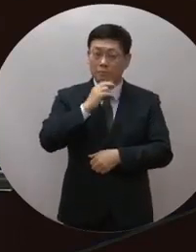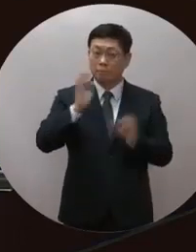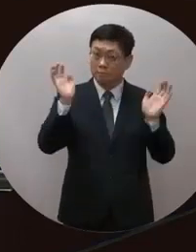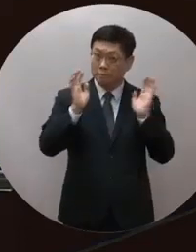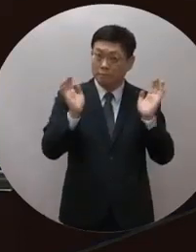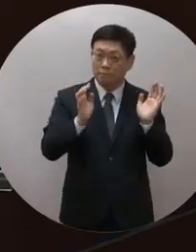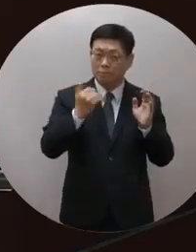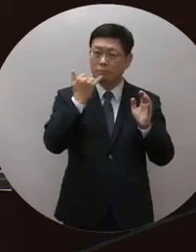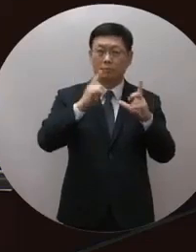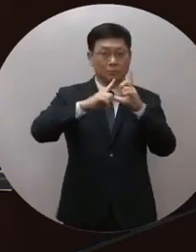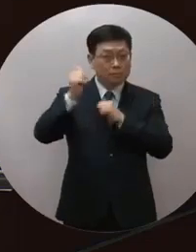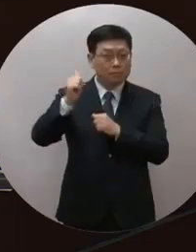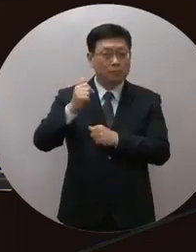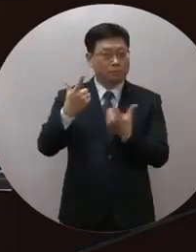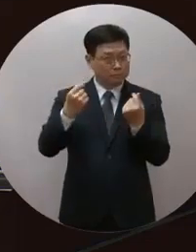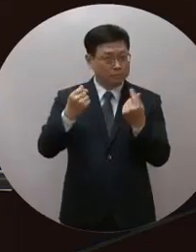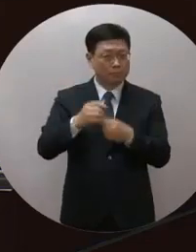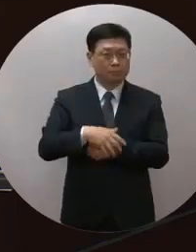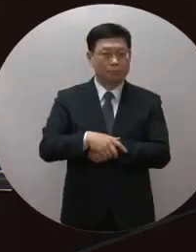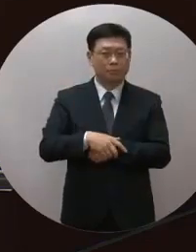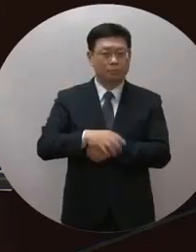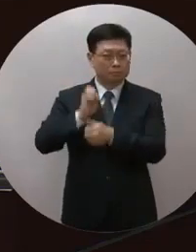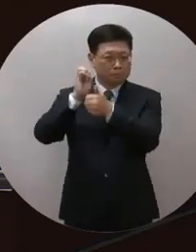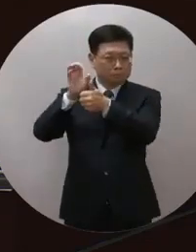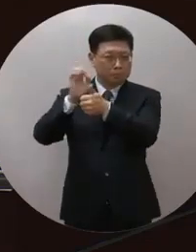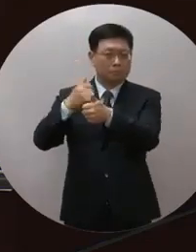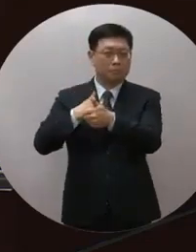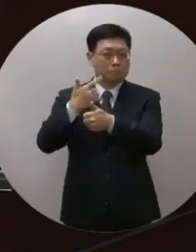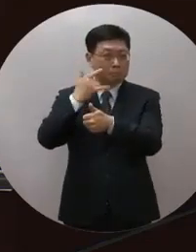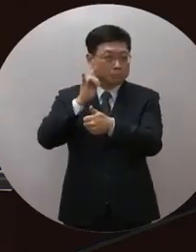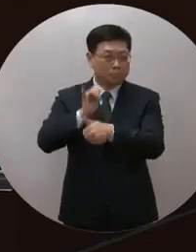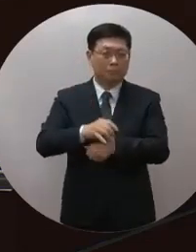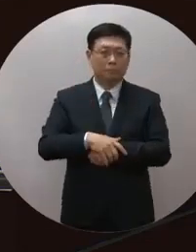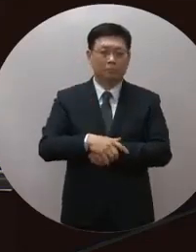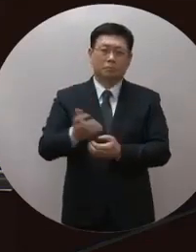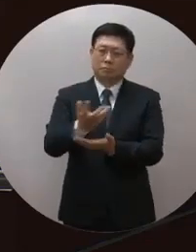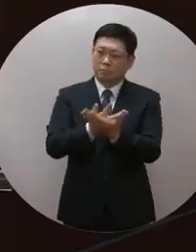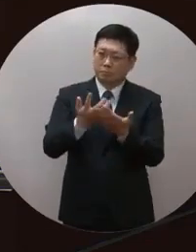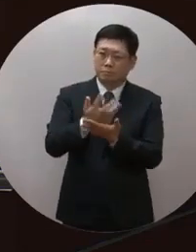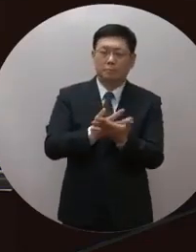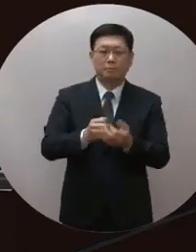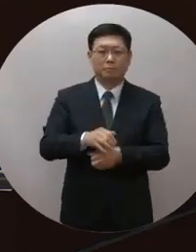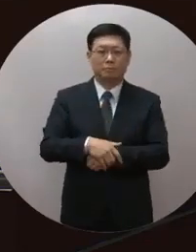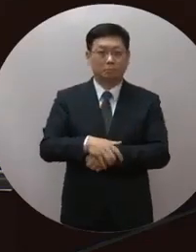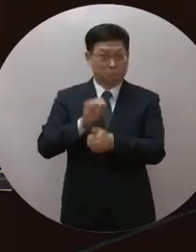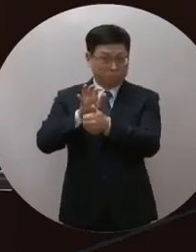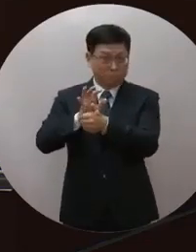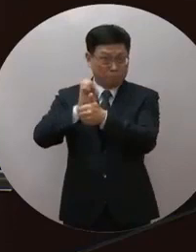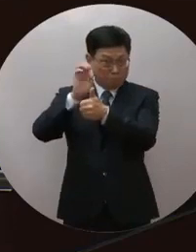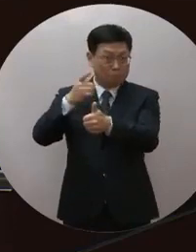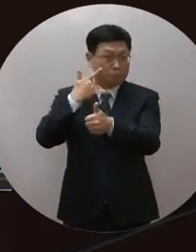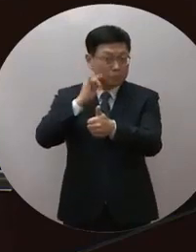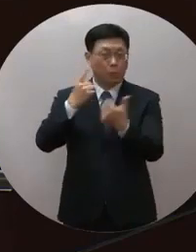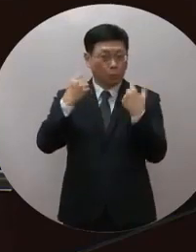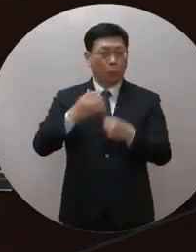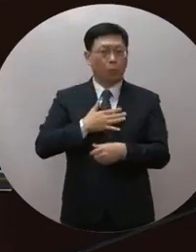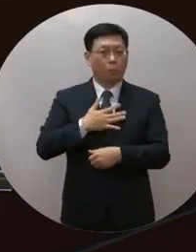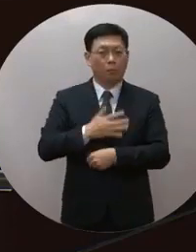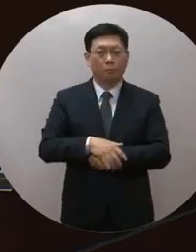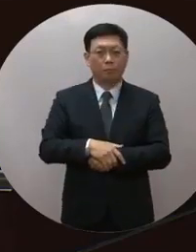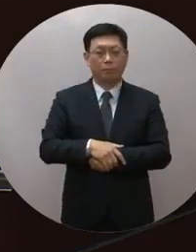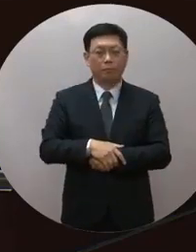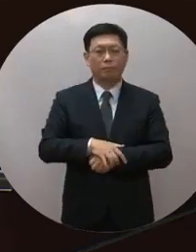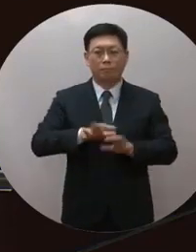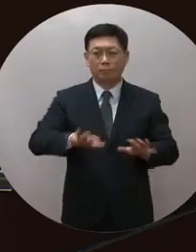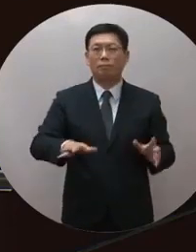孩童回家也进行和父母的沟通，让父母也都能了解。